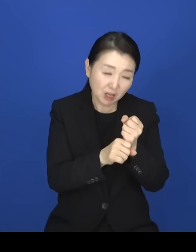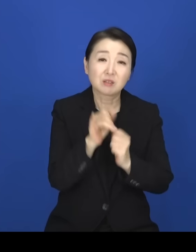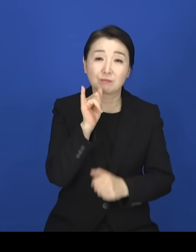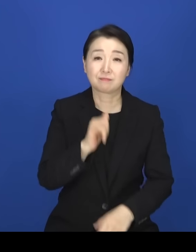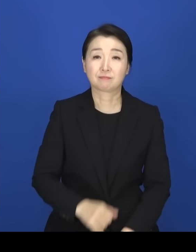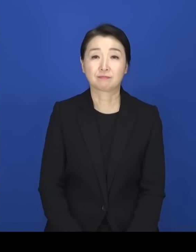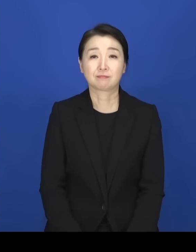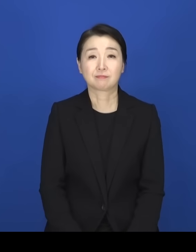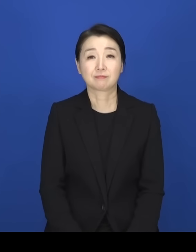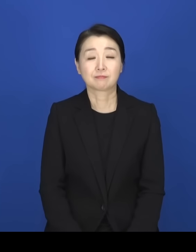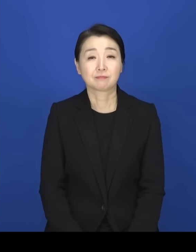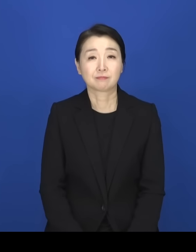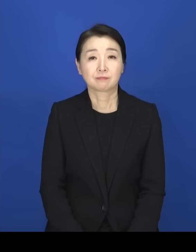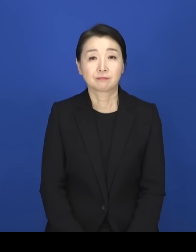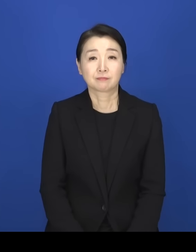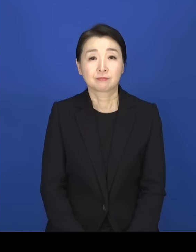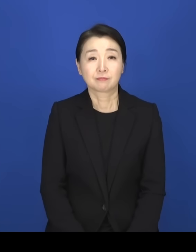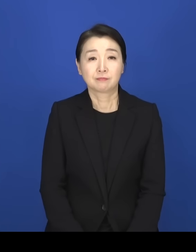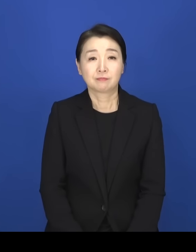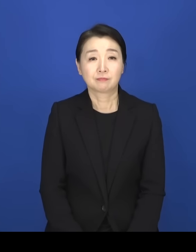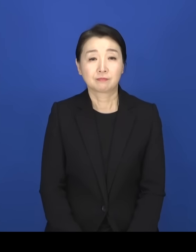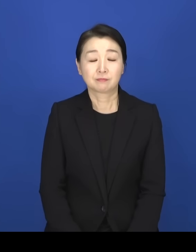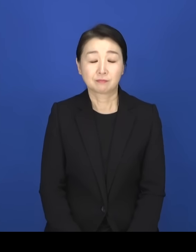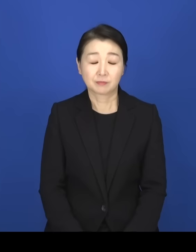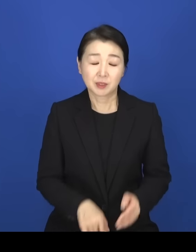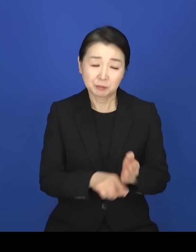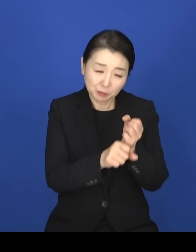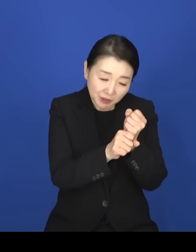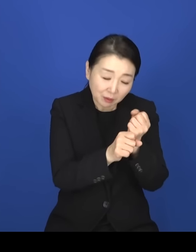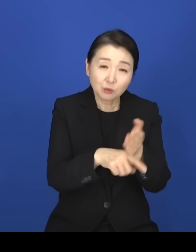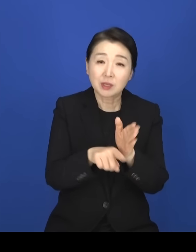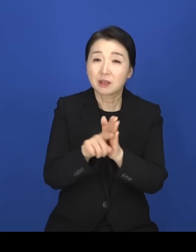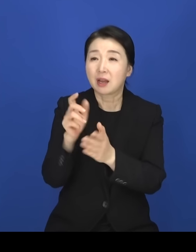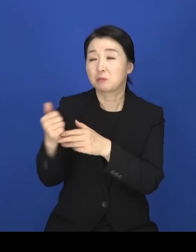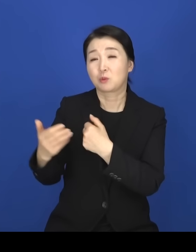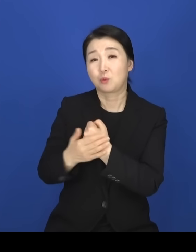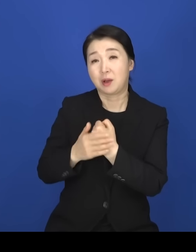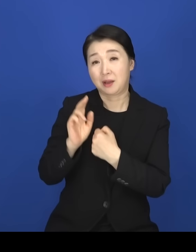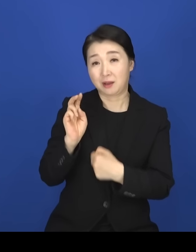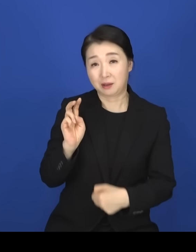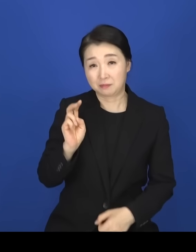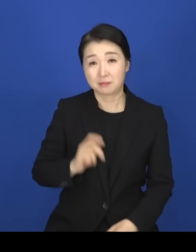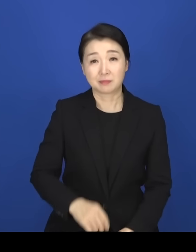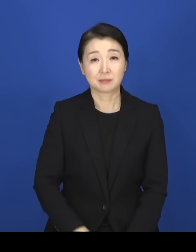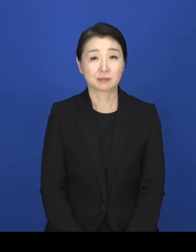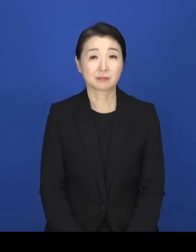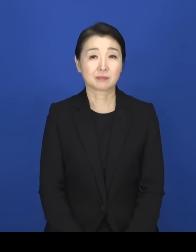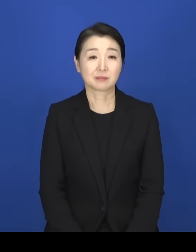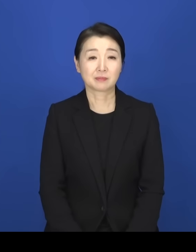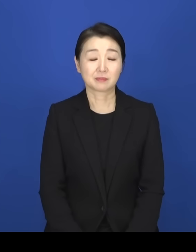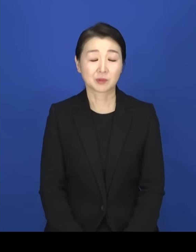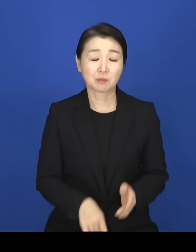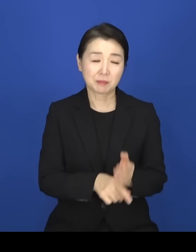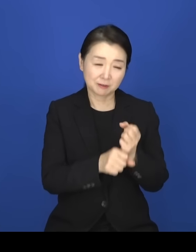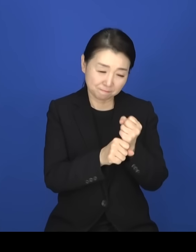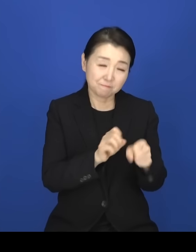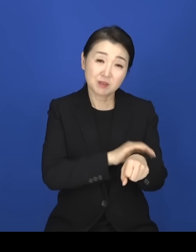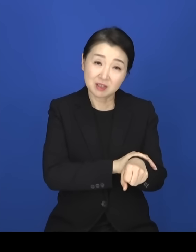거. 어떻게 보면은 뭐 놓지 않게 하나님이 그렇게 해주신 것도 있으시겠지만은 정말 놓지